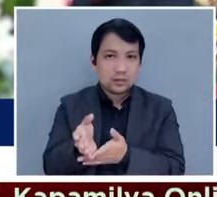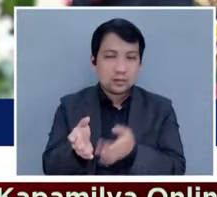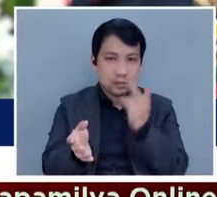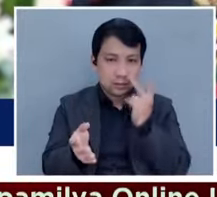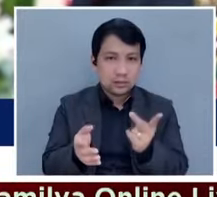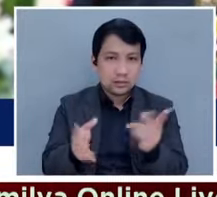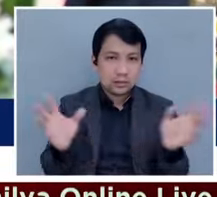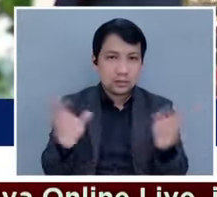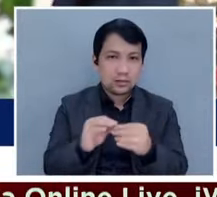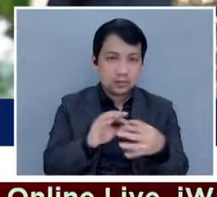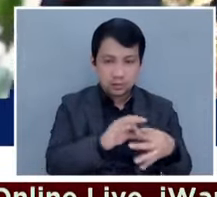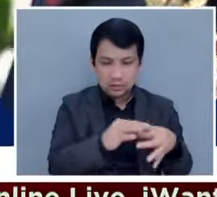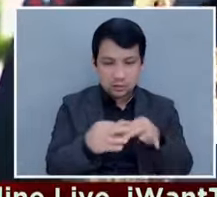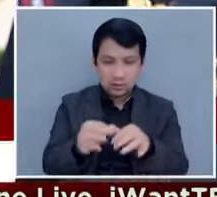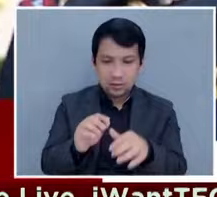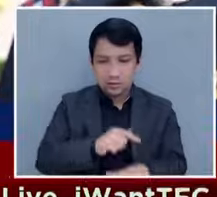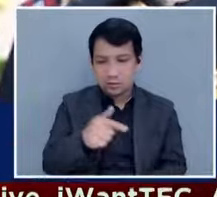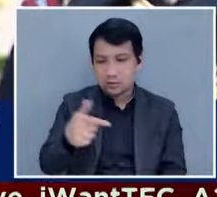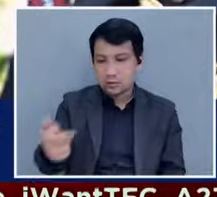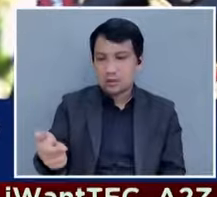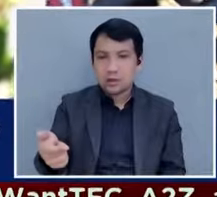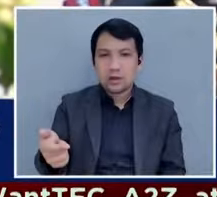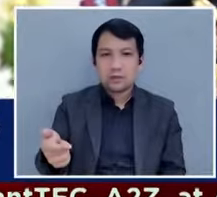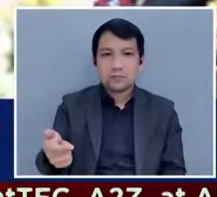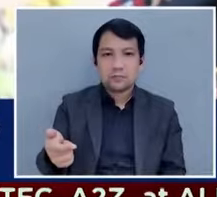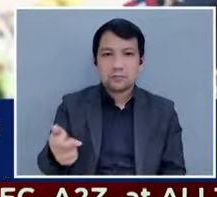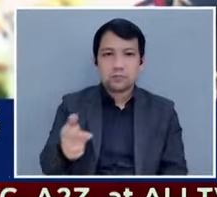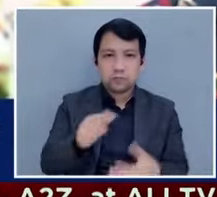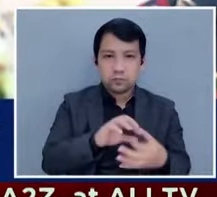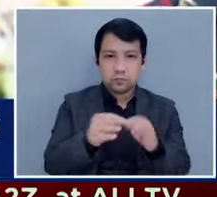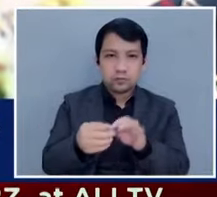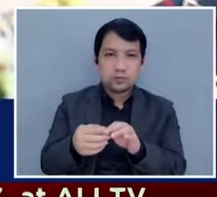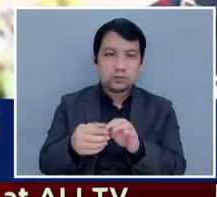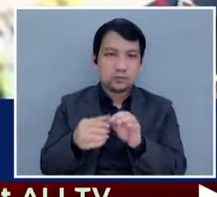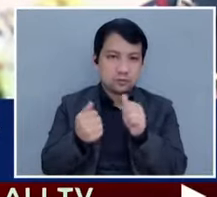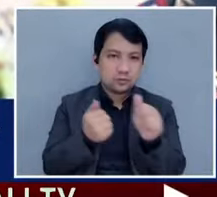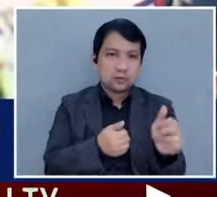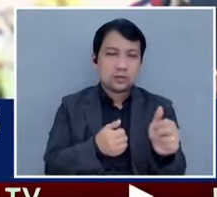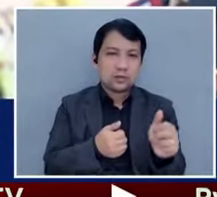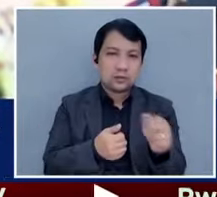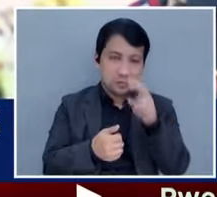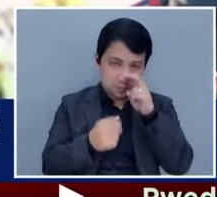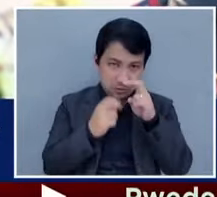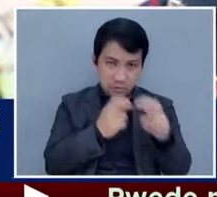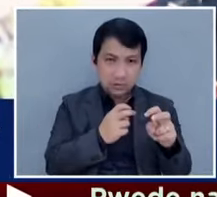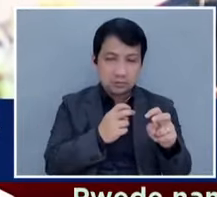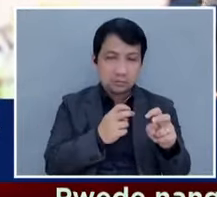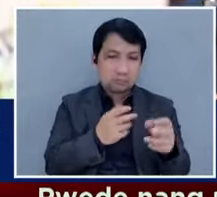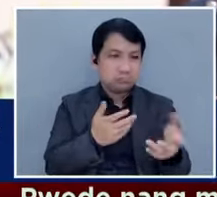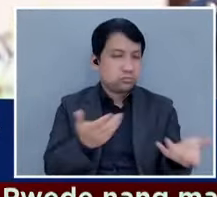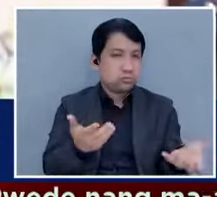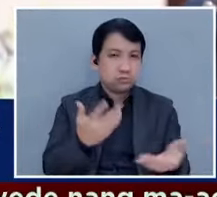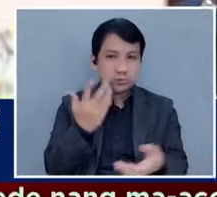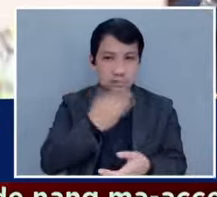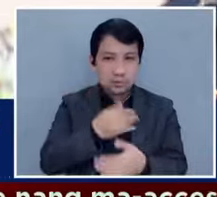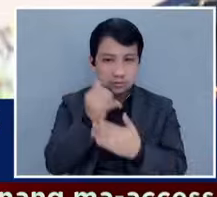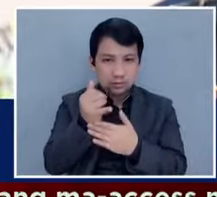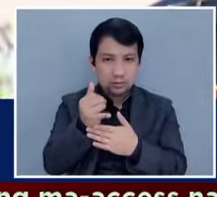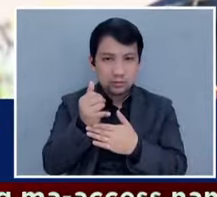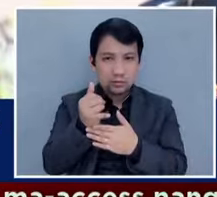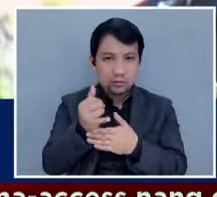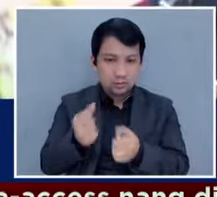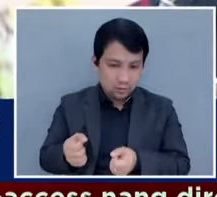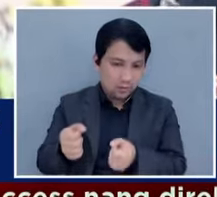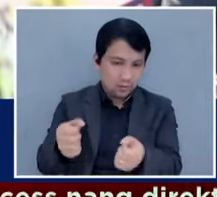of custody talaga very strictly followed. Nakita nyo, masikunin nyo ng camera, nasa kalye